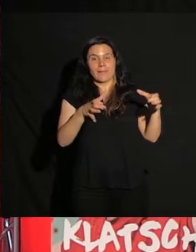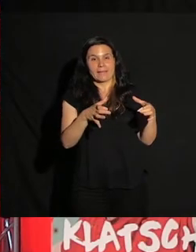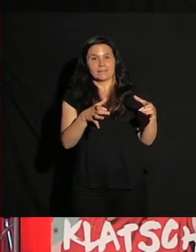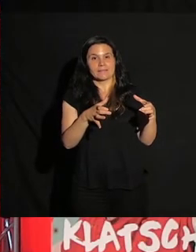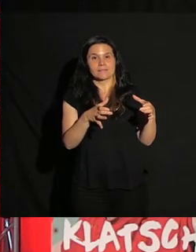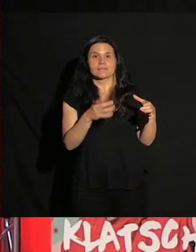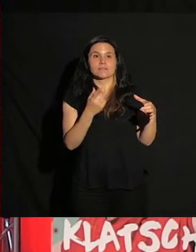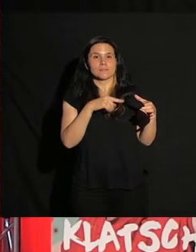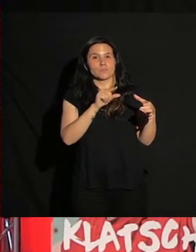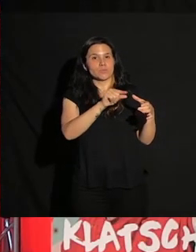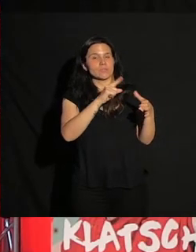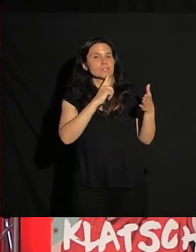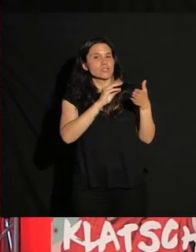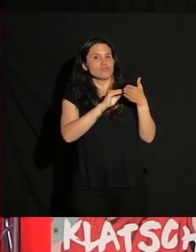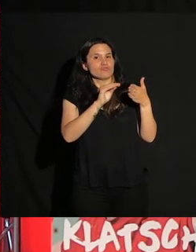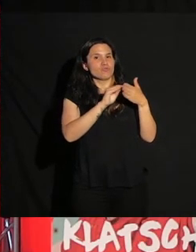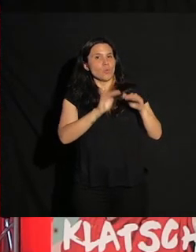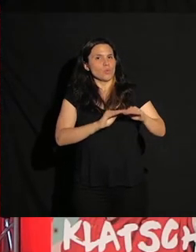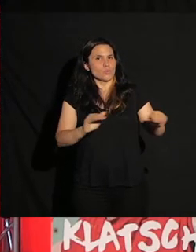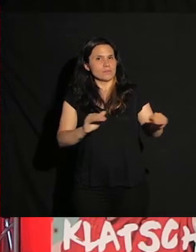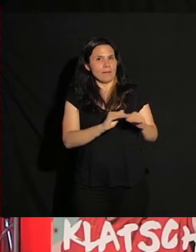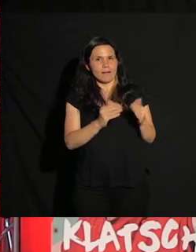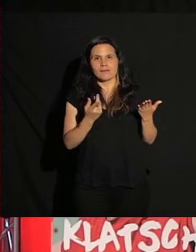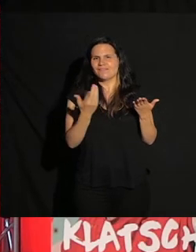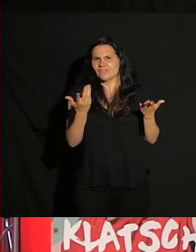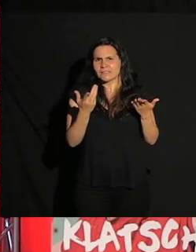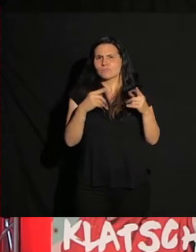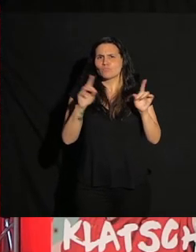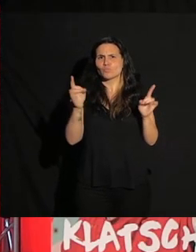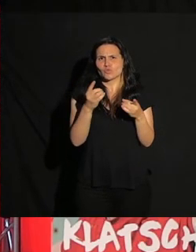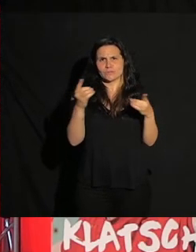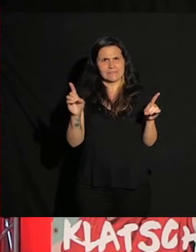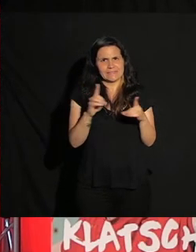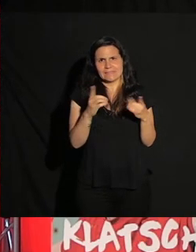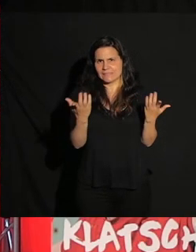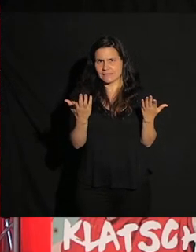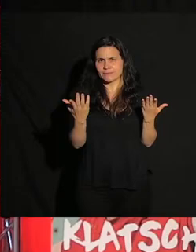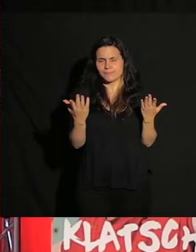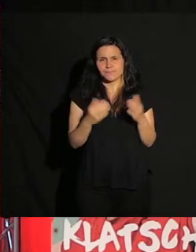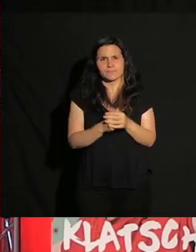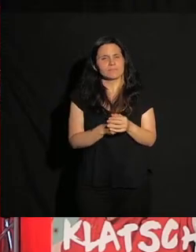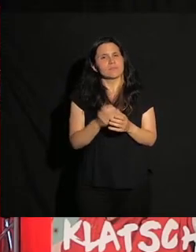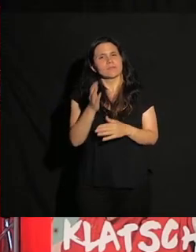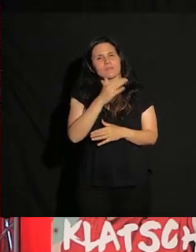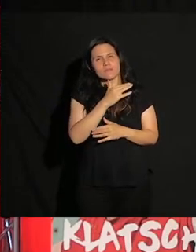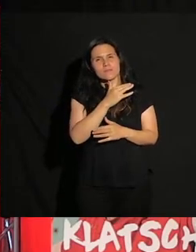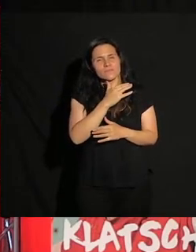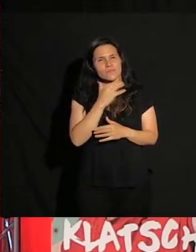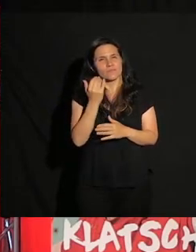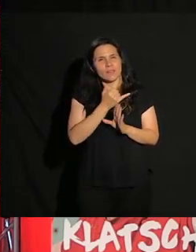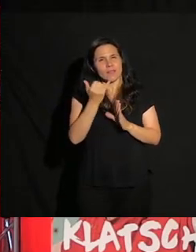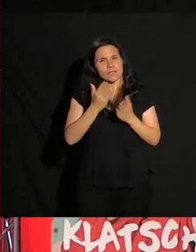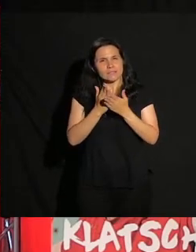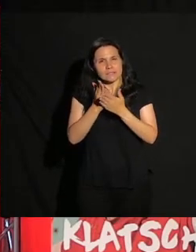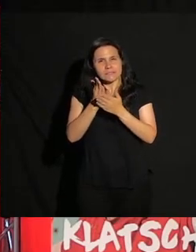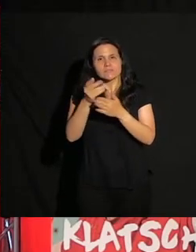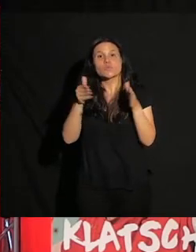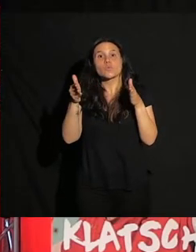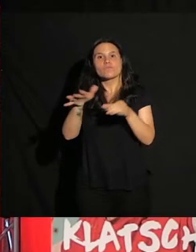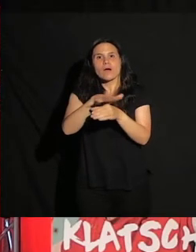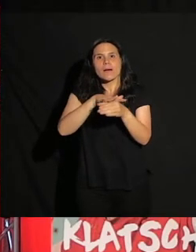unserer einen Schulsäule, nämlich die Musiksäule. Wir haben über Jahre hinweg uns da jetzt wirklich einen Fachbereich aufgebaut, der